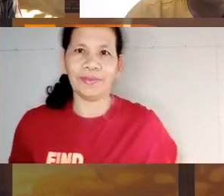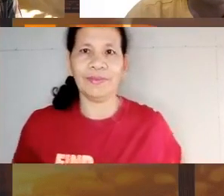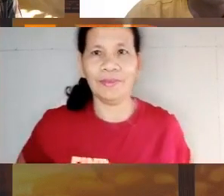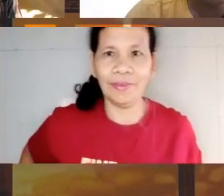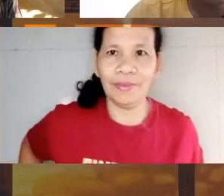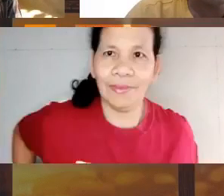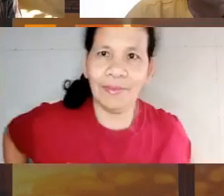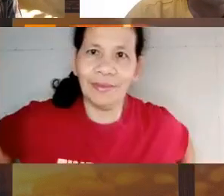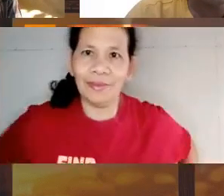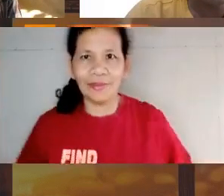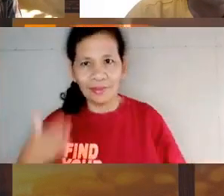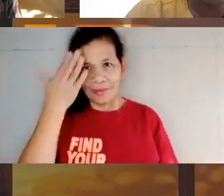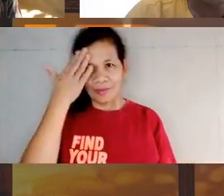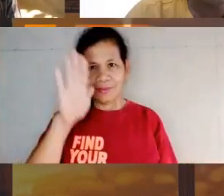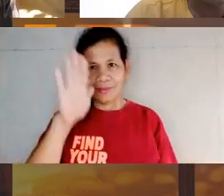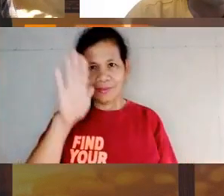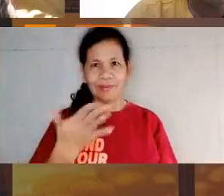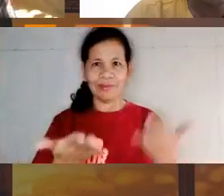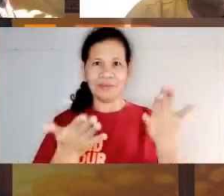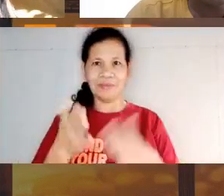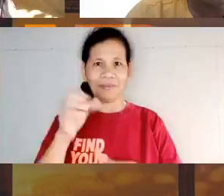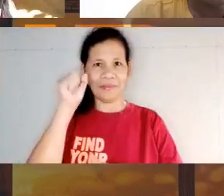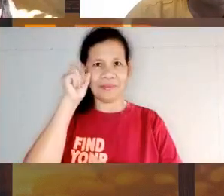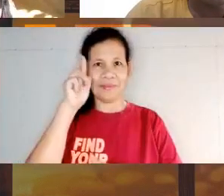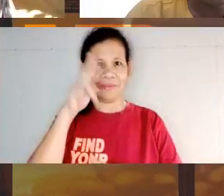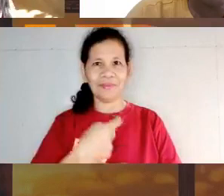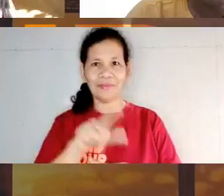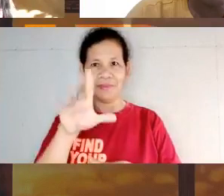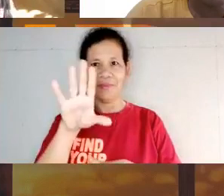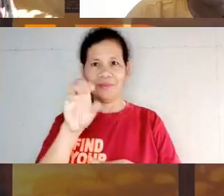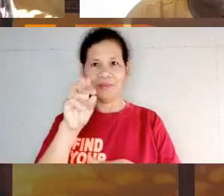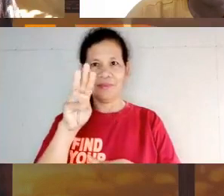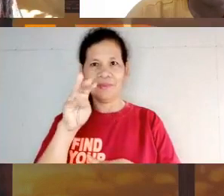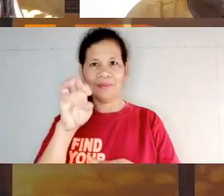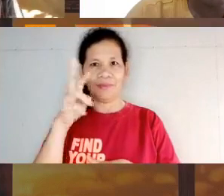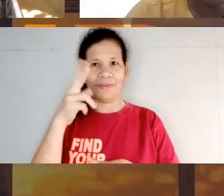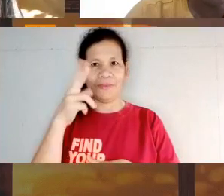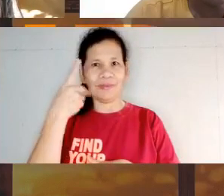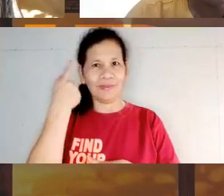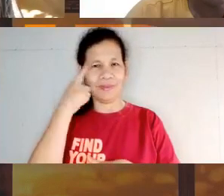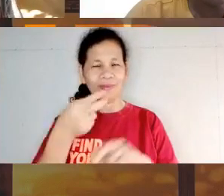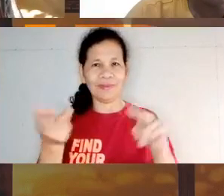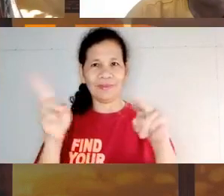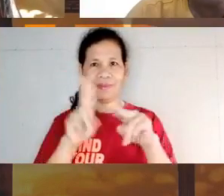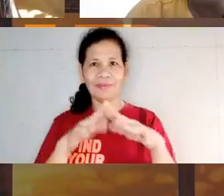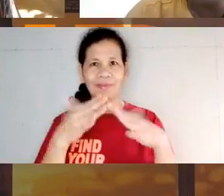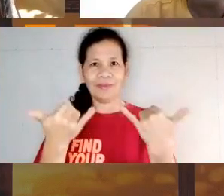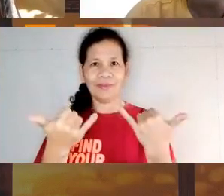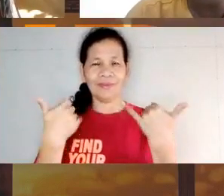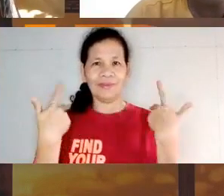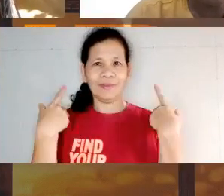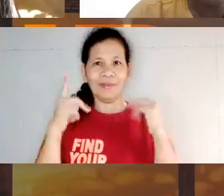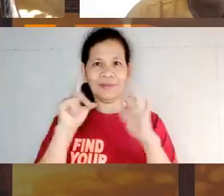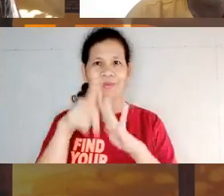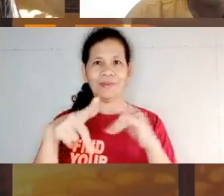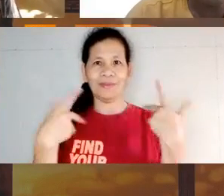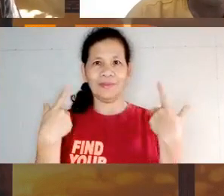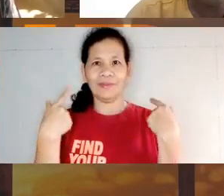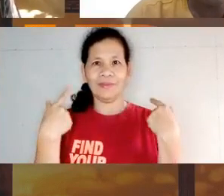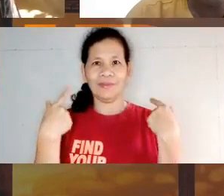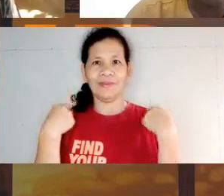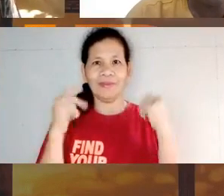pang gustong idagdag sa ating devotional sa mga reflection po natin sapagkat dadako na po tayo sa ating mga